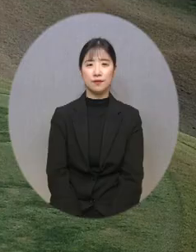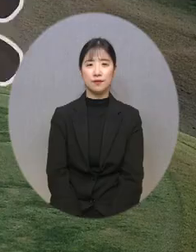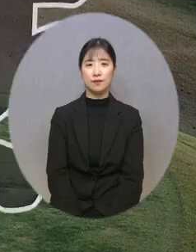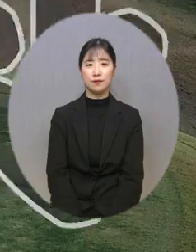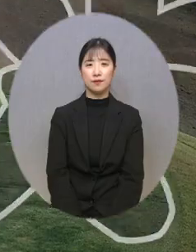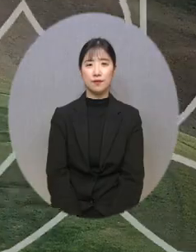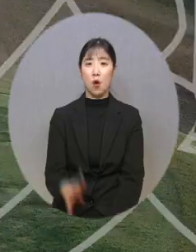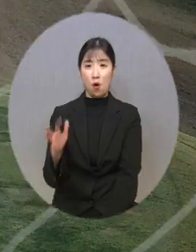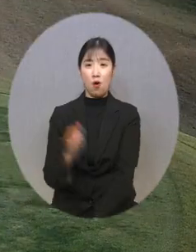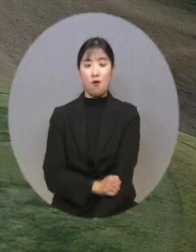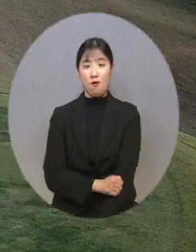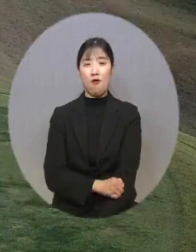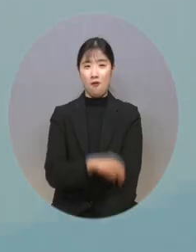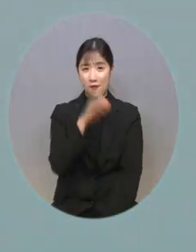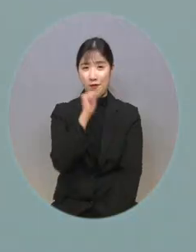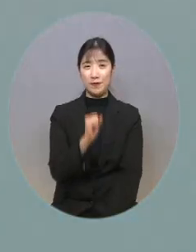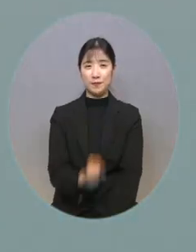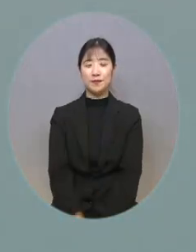자!